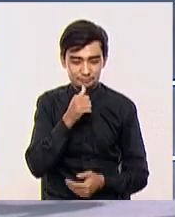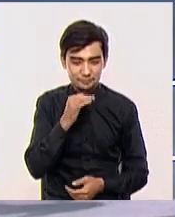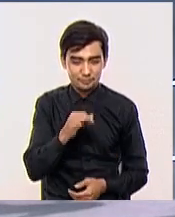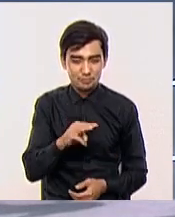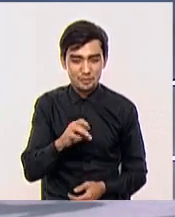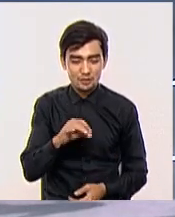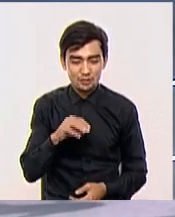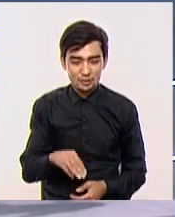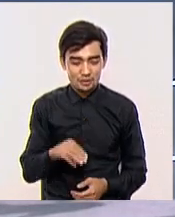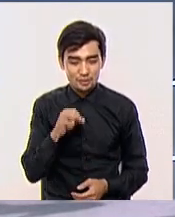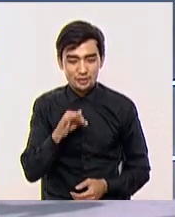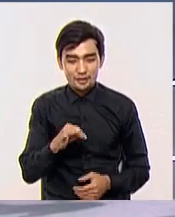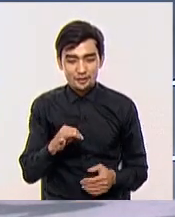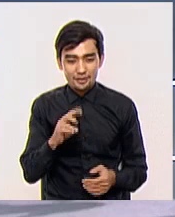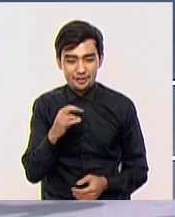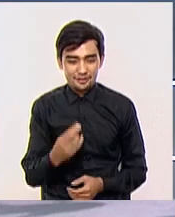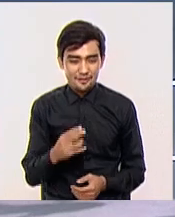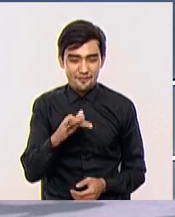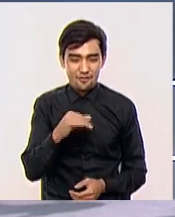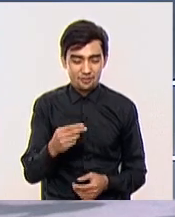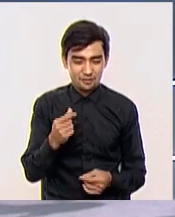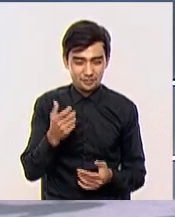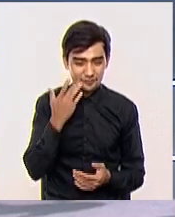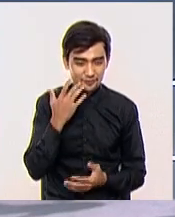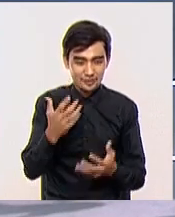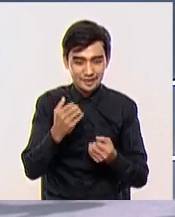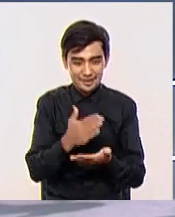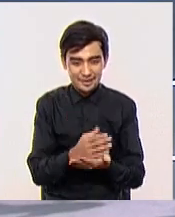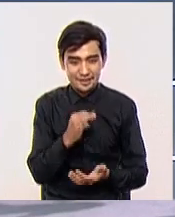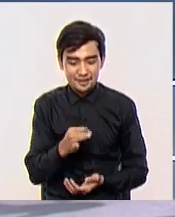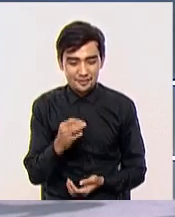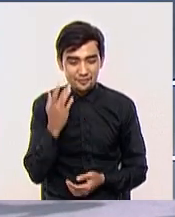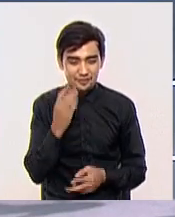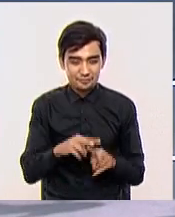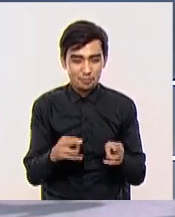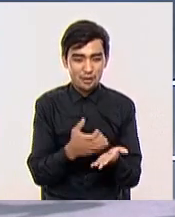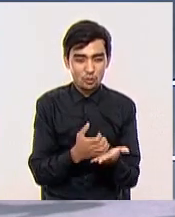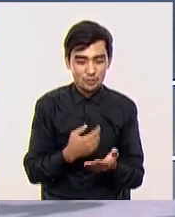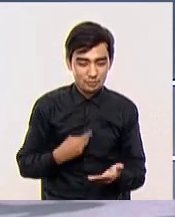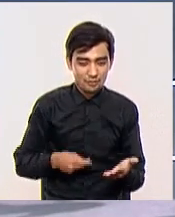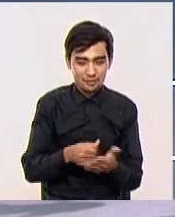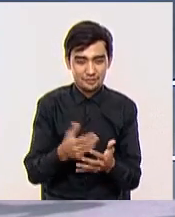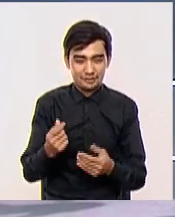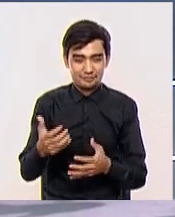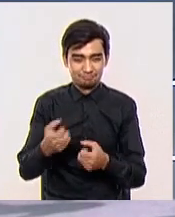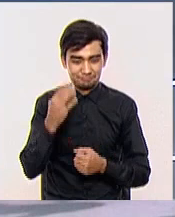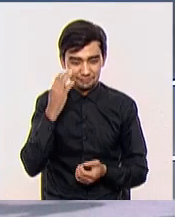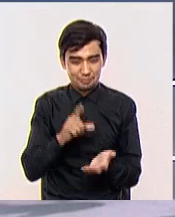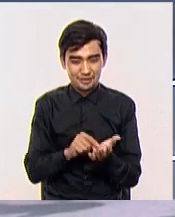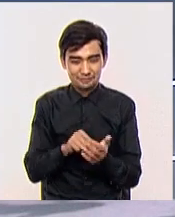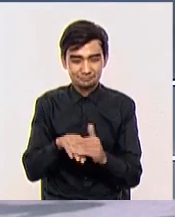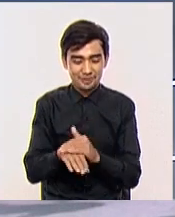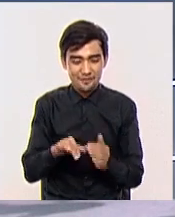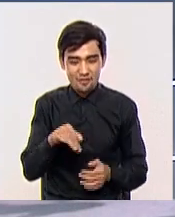ханым, қайта-қайта ұлттық қордан ақша алып жатырмыз. Тіпті енді әлеуметтік міндеттемелерге де осы ұлттық қорымыздан қаржы алынбақ. Бұл қордағы